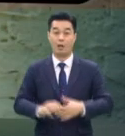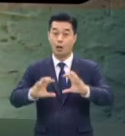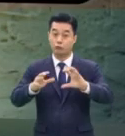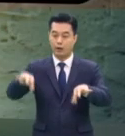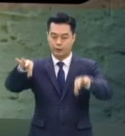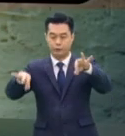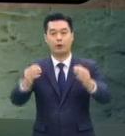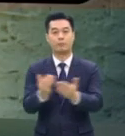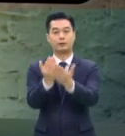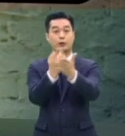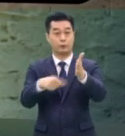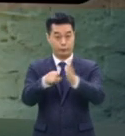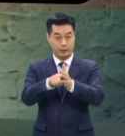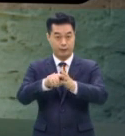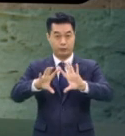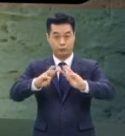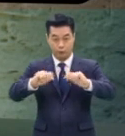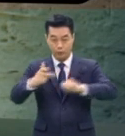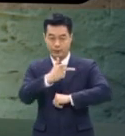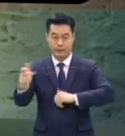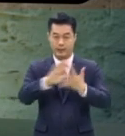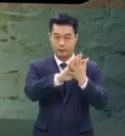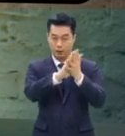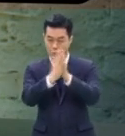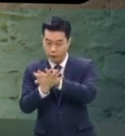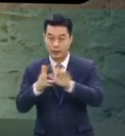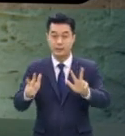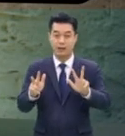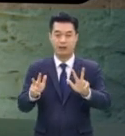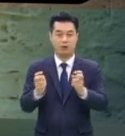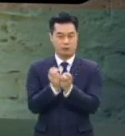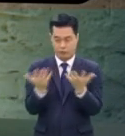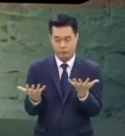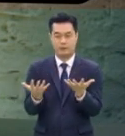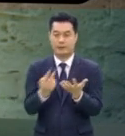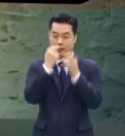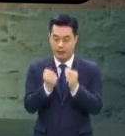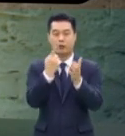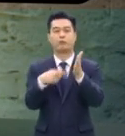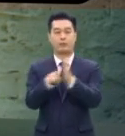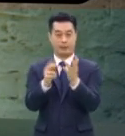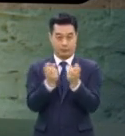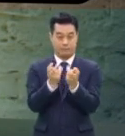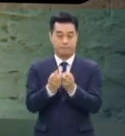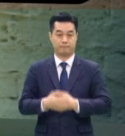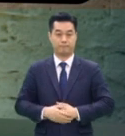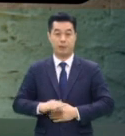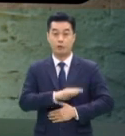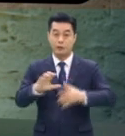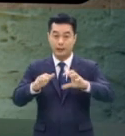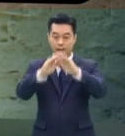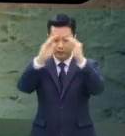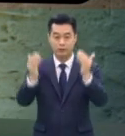균형발전을 위한 국토 대전하는 이제 피할 수 없는 생존 전략 입니다 대한민국